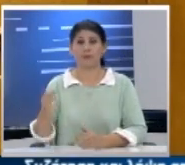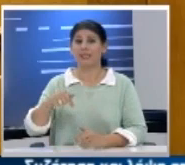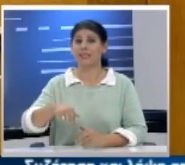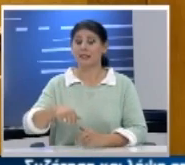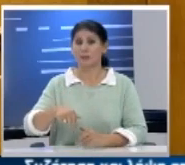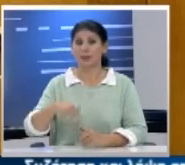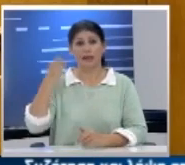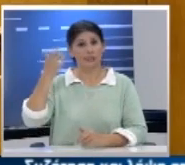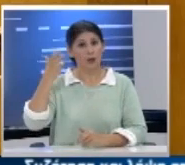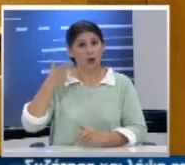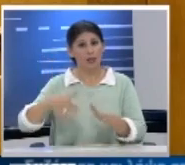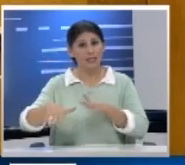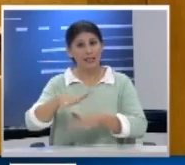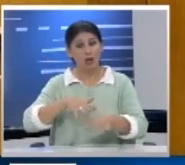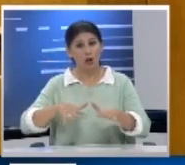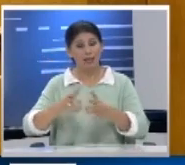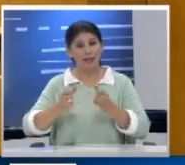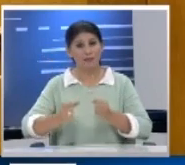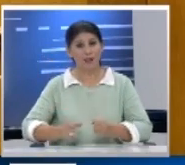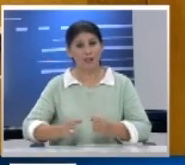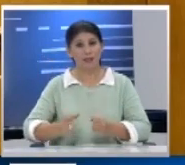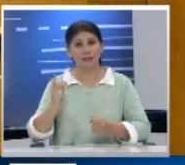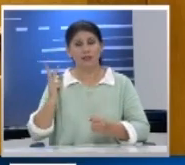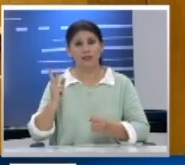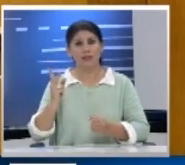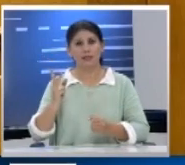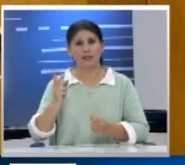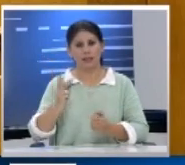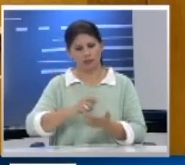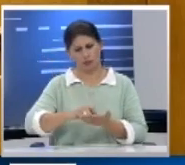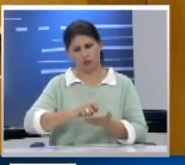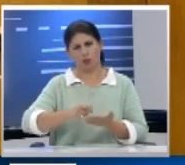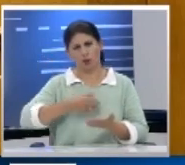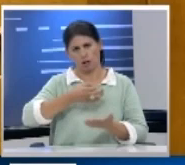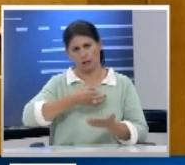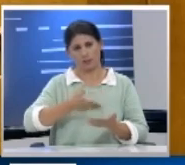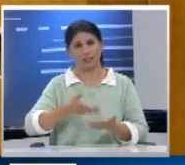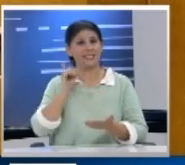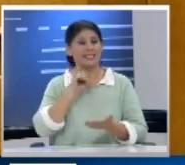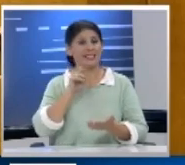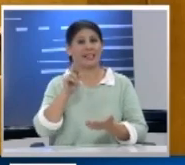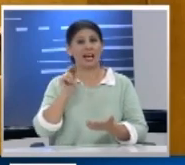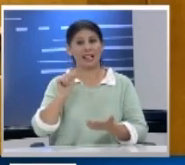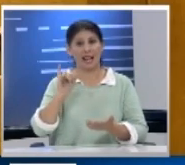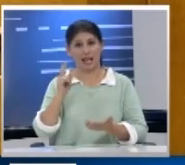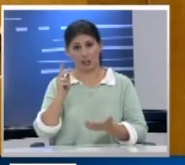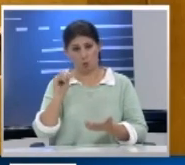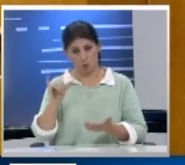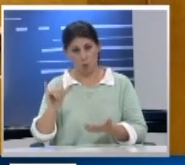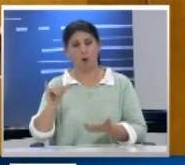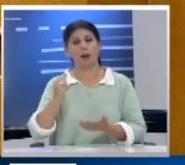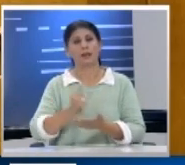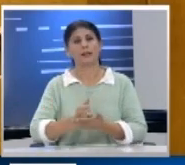την αξιοπιστία των καταθέσεων της κυρίας Ραϊκού και του κυρίου Αγγελή? Διότι η κυρία Ραϊκού, όταν έφυγε από την